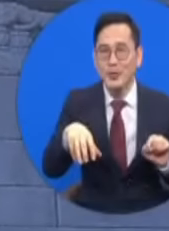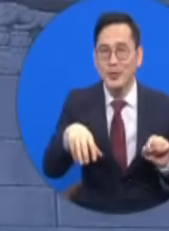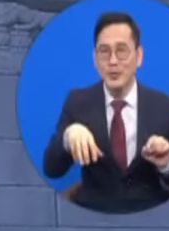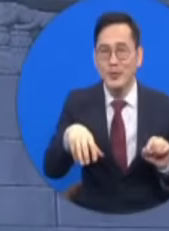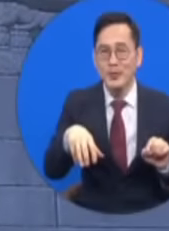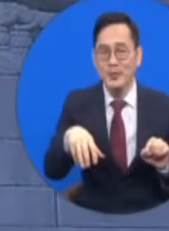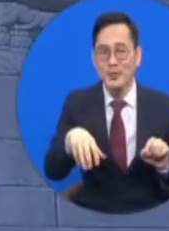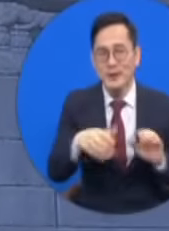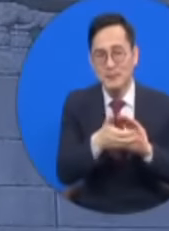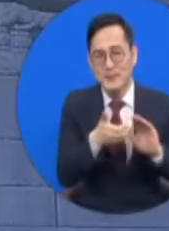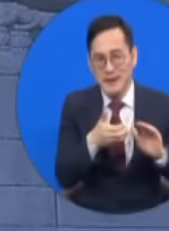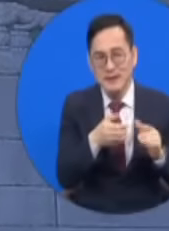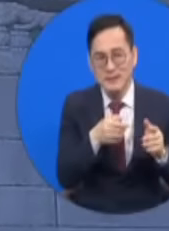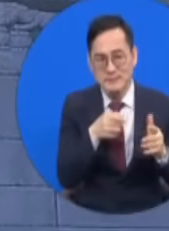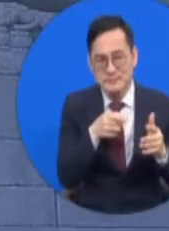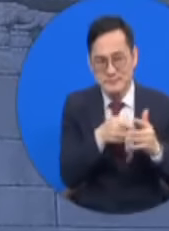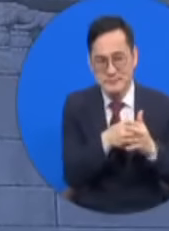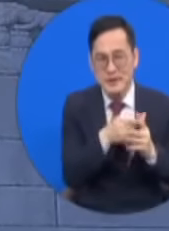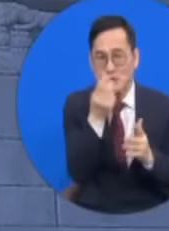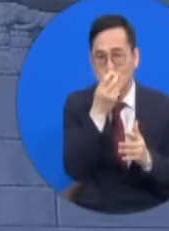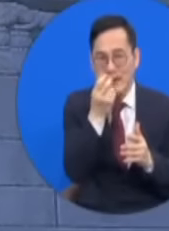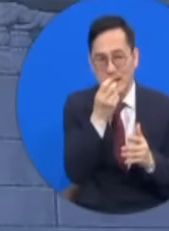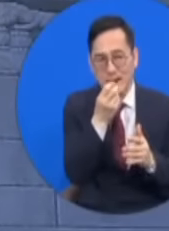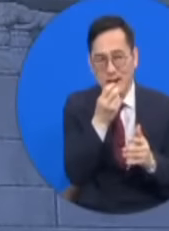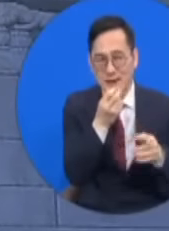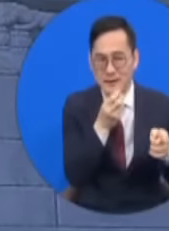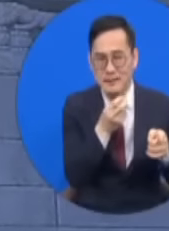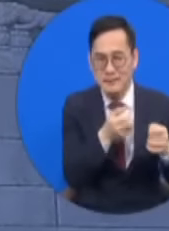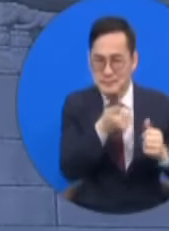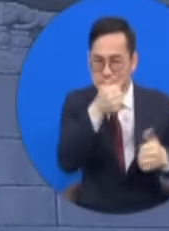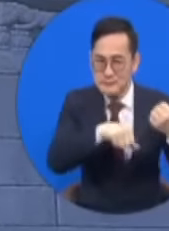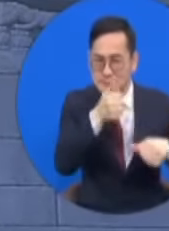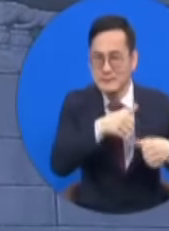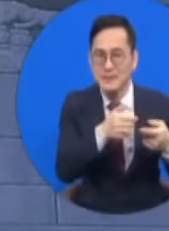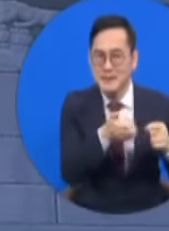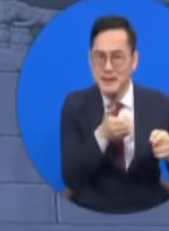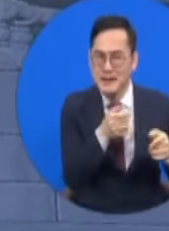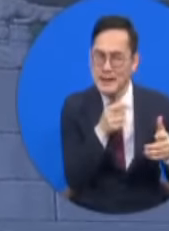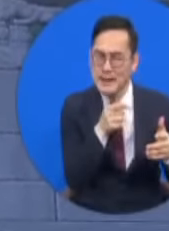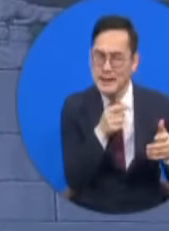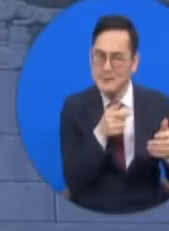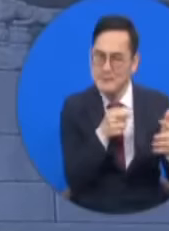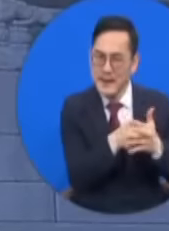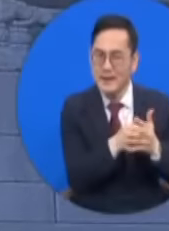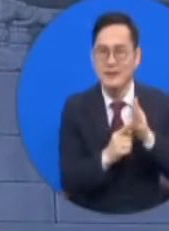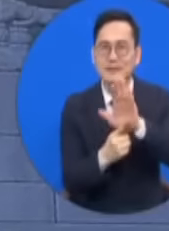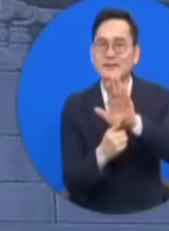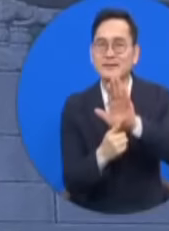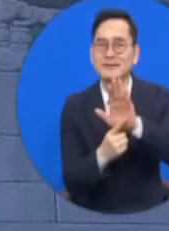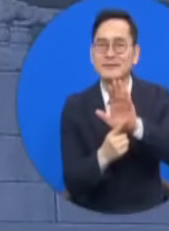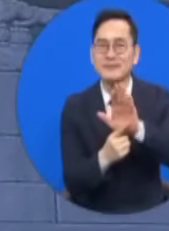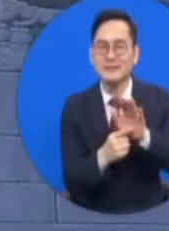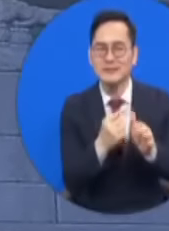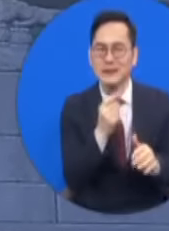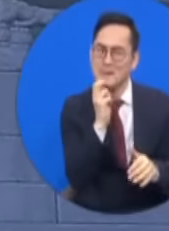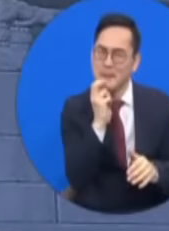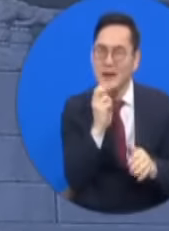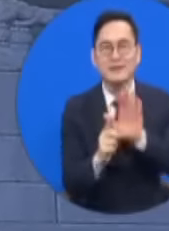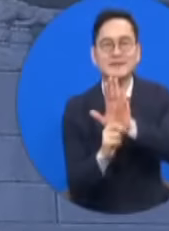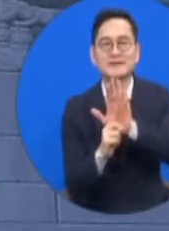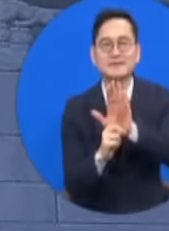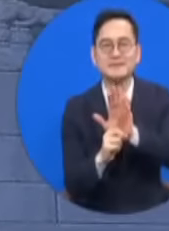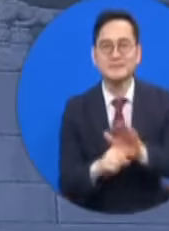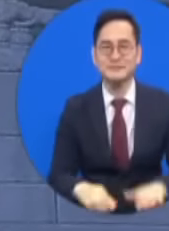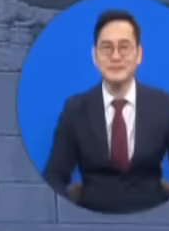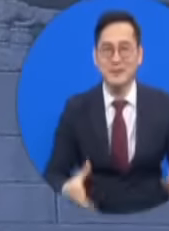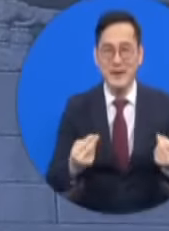예측 조사 결과도 선거가 끝난 후 저희 채널A 개표방송에서 전격 발표합니다. 많은 기대, 많은